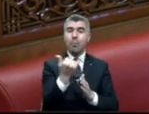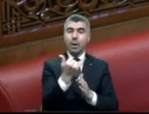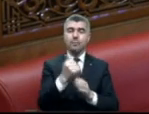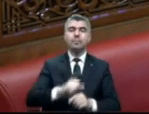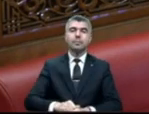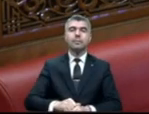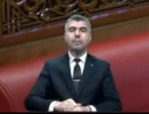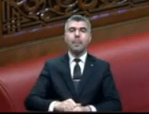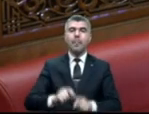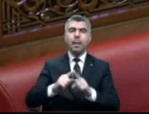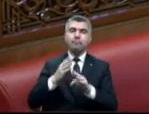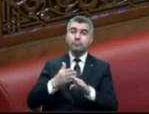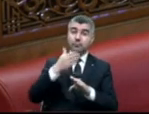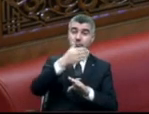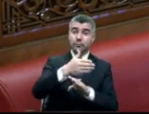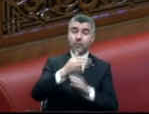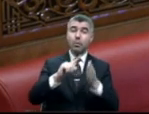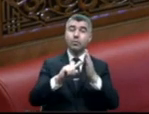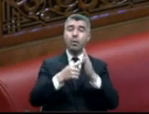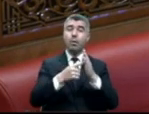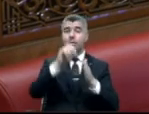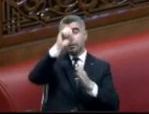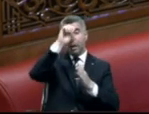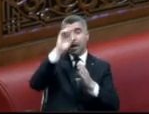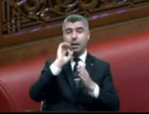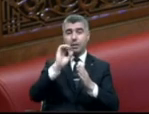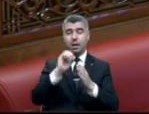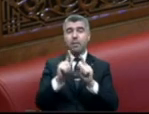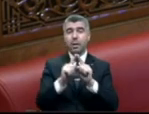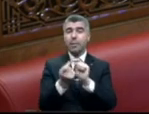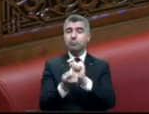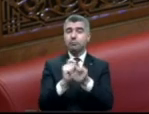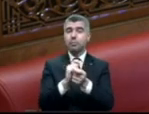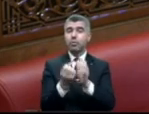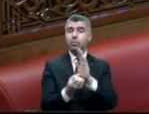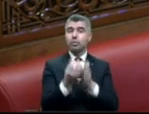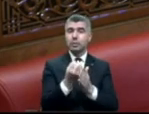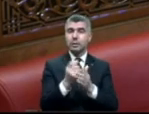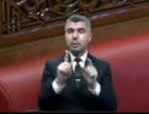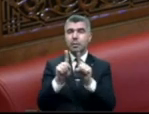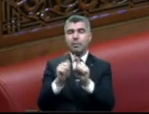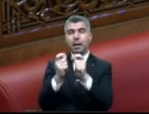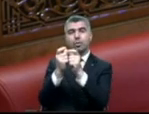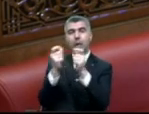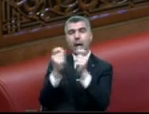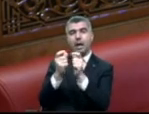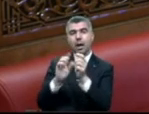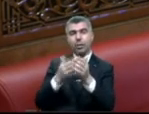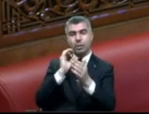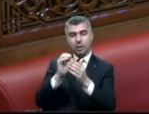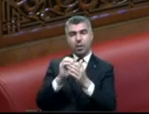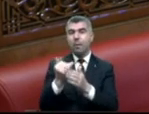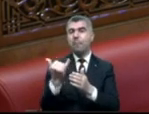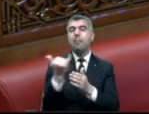آني. فالولوجيا الطاقة الكهربائية من مصادر متجددة سيمكن عموم الشركات بما فيها الشركات الخواص